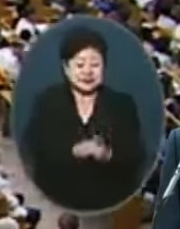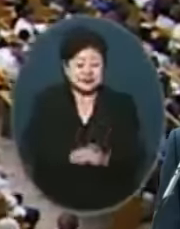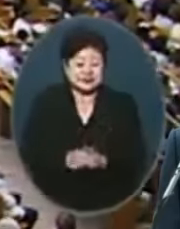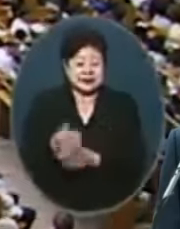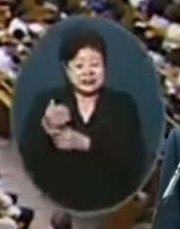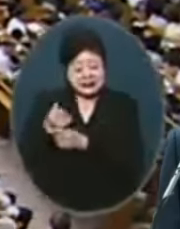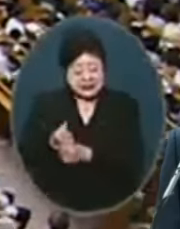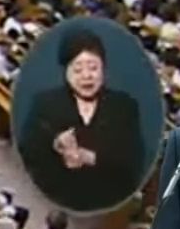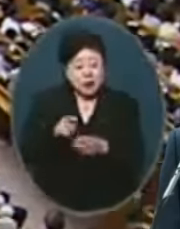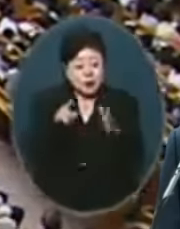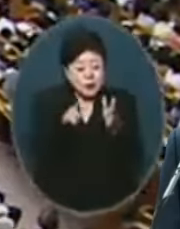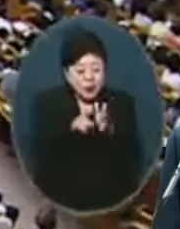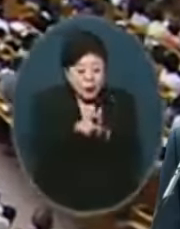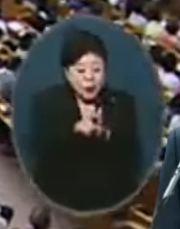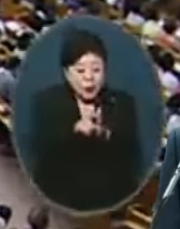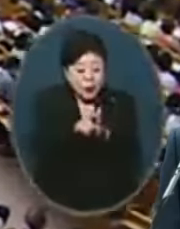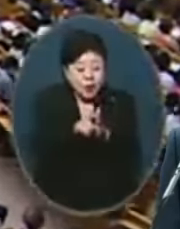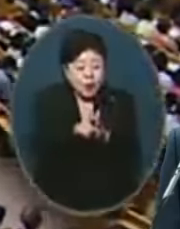하나님을 의지하고